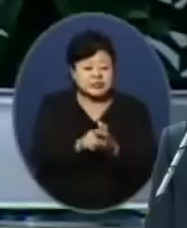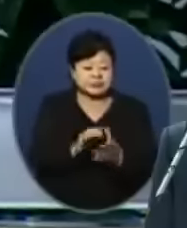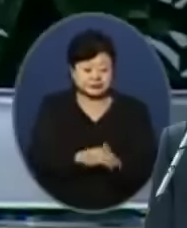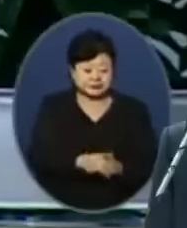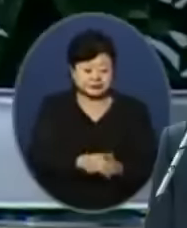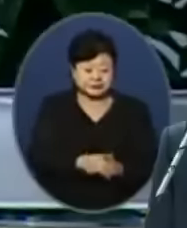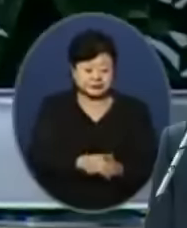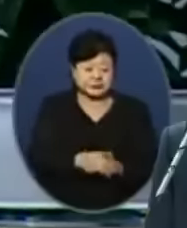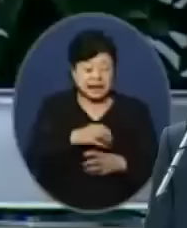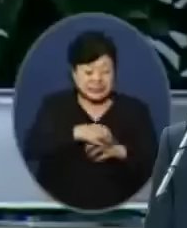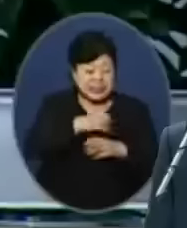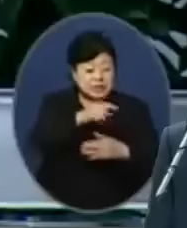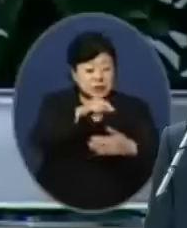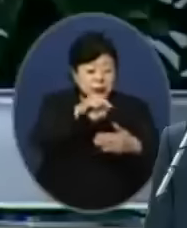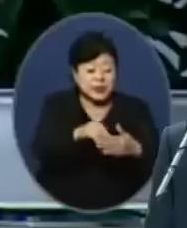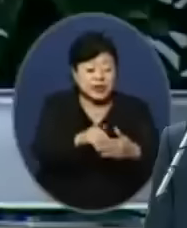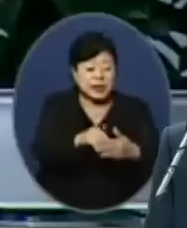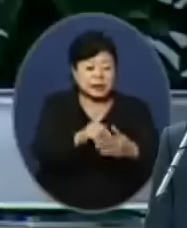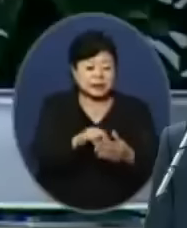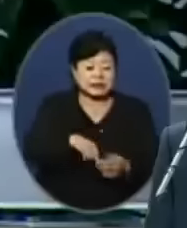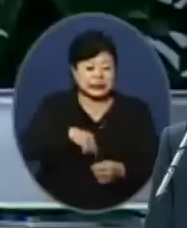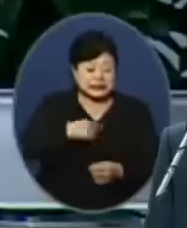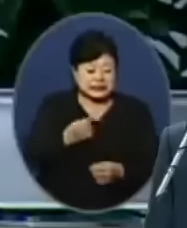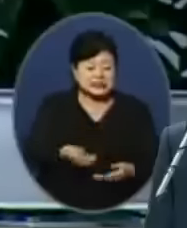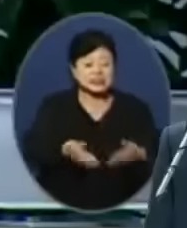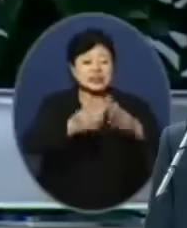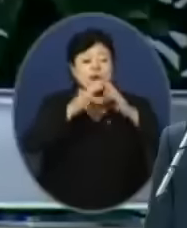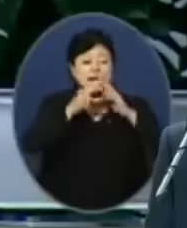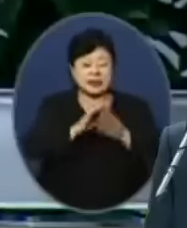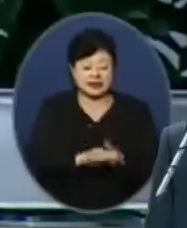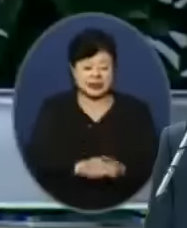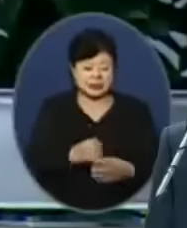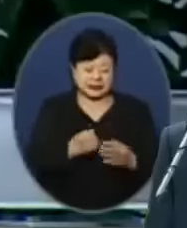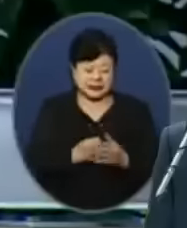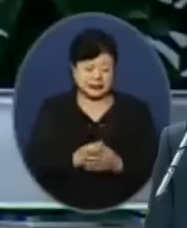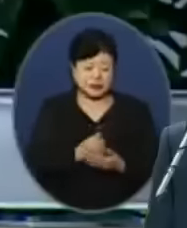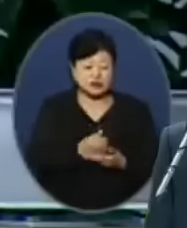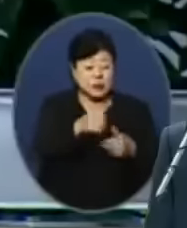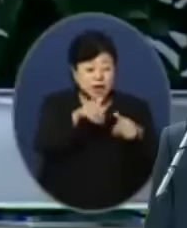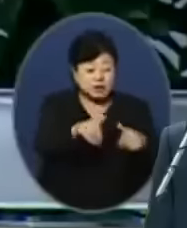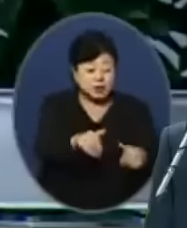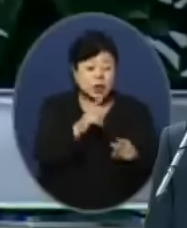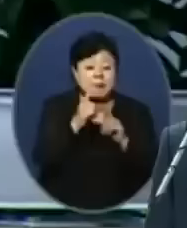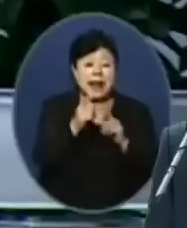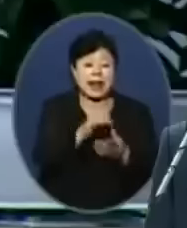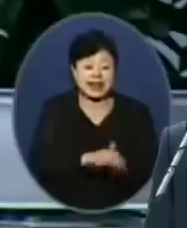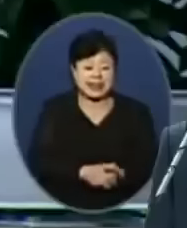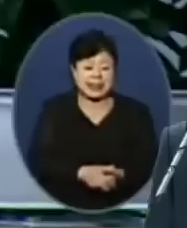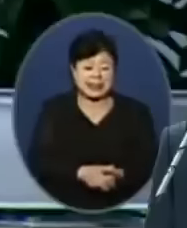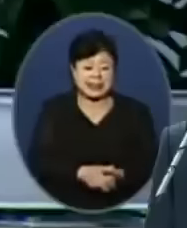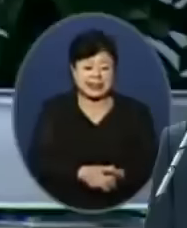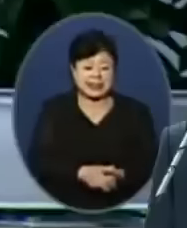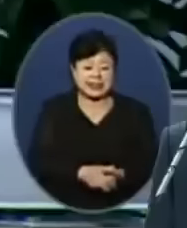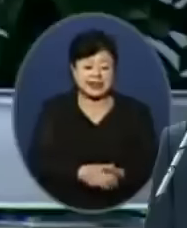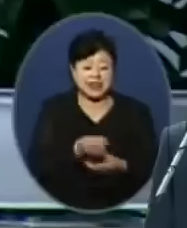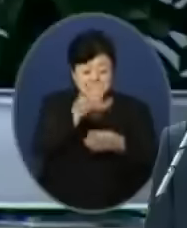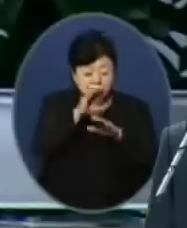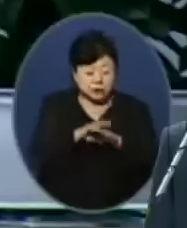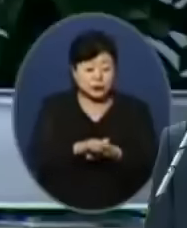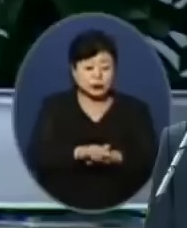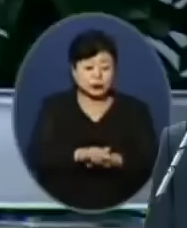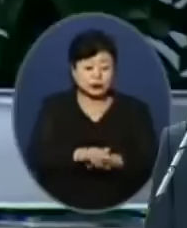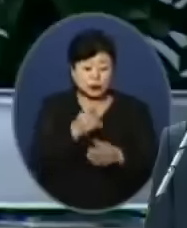이 세계 속에 우리 자신을 건설해야 되는 것입니다. 그러므로 주의 종들에게 제가 말한 것은 교인들은